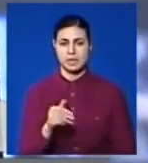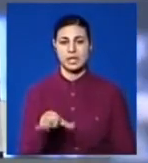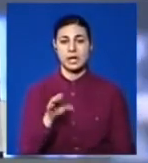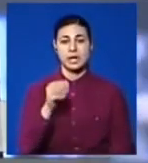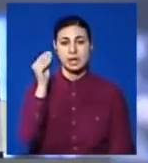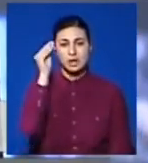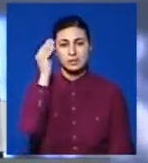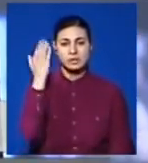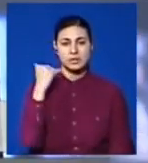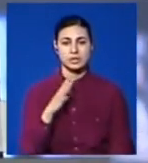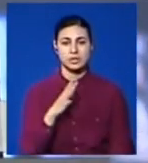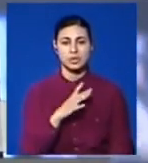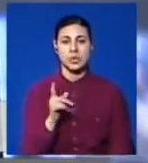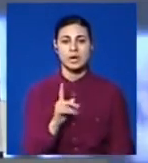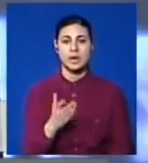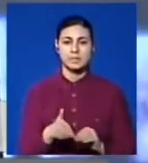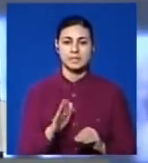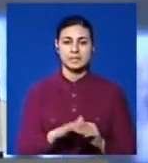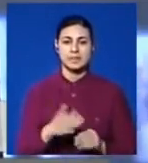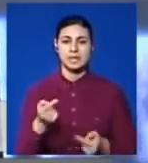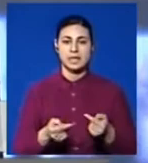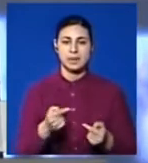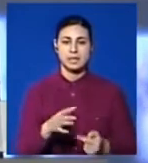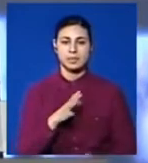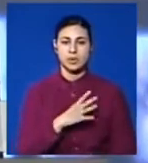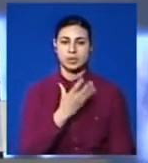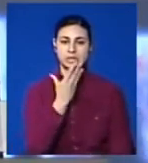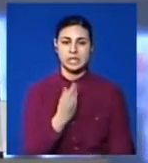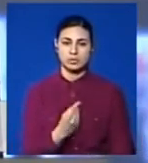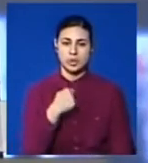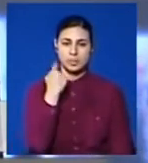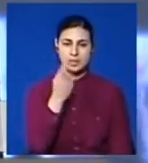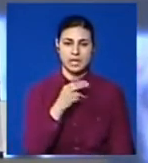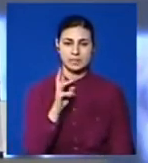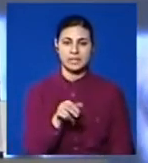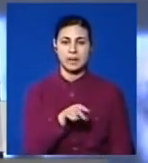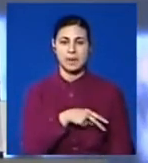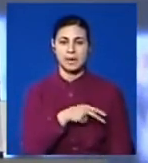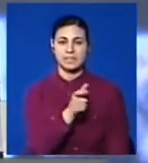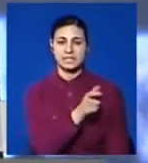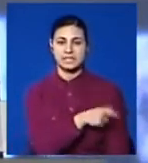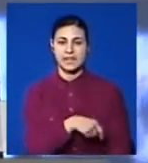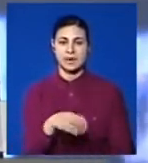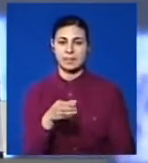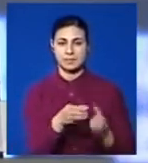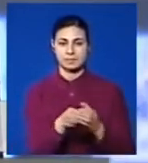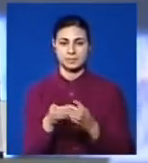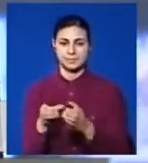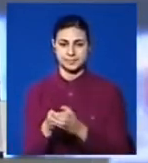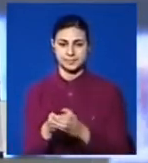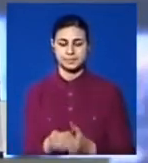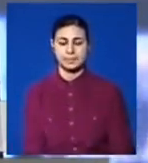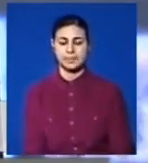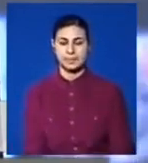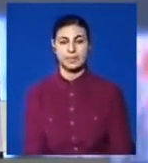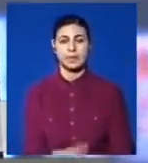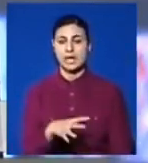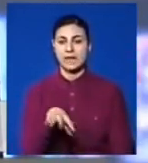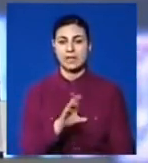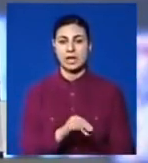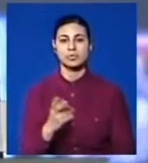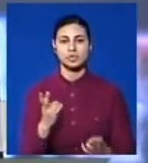გვახსოვს პარლამენტში რამ ძიმე დებატები იყო სასულიერო პირებსა და პარლამენტის წევრებს შორის. ყველაფერს ამას